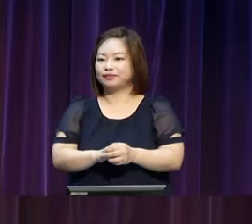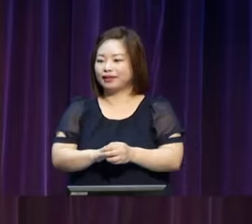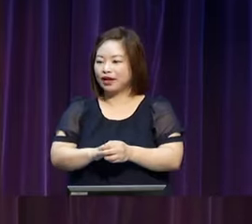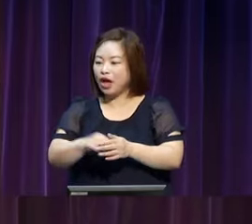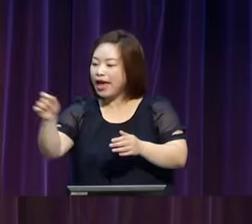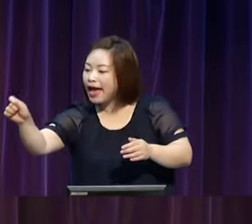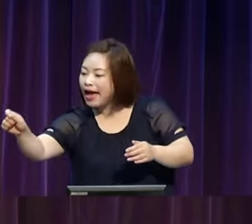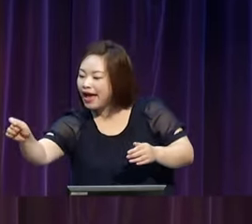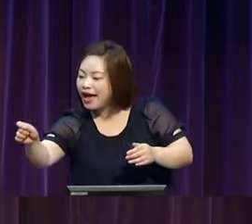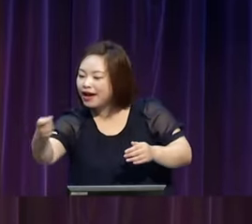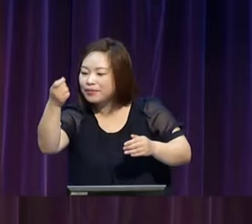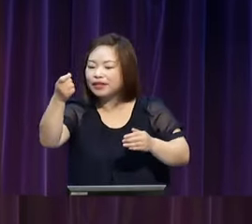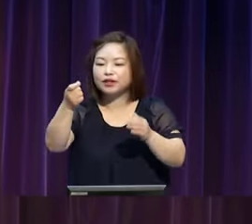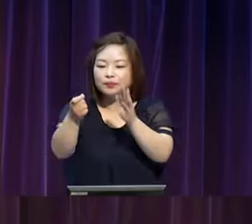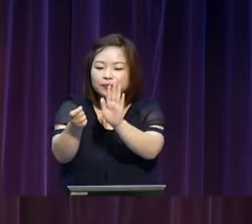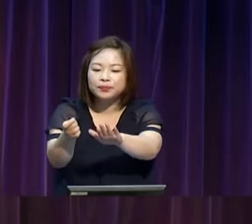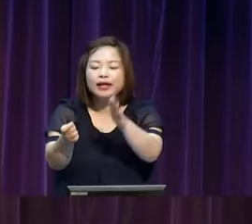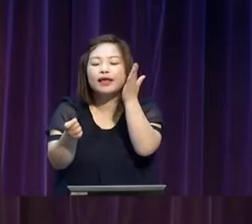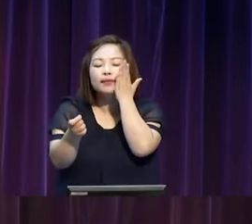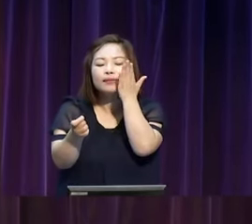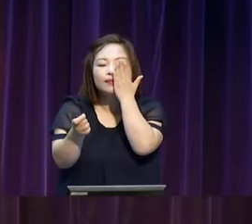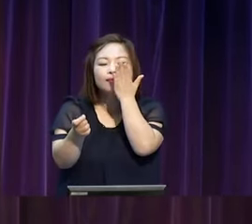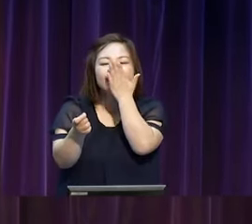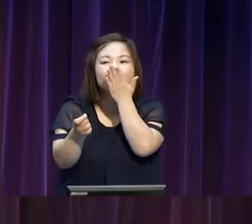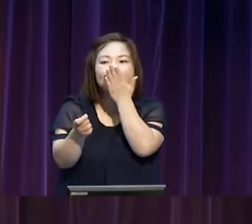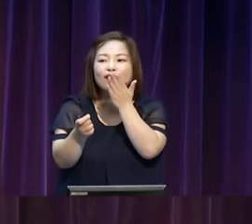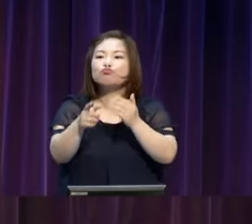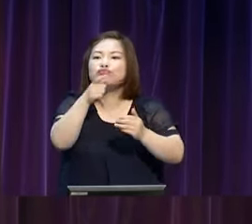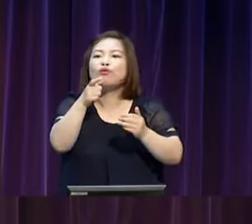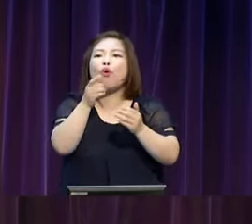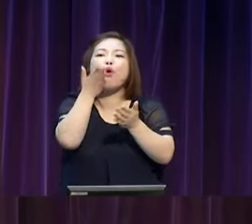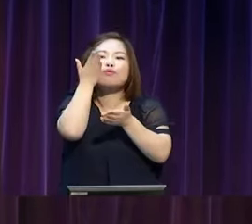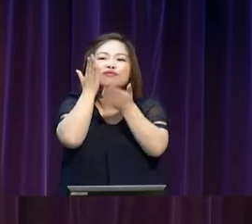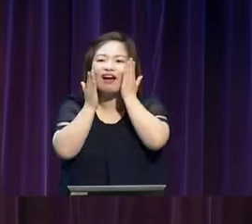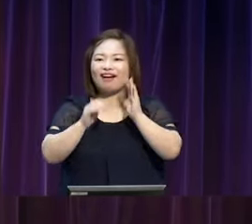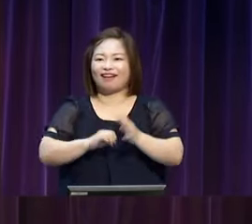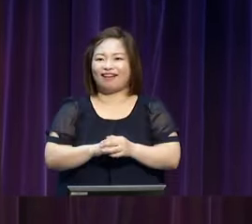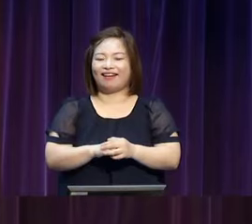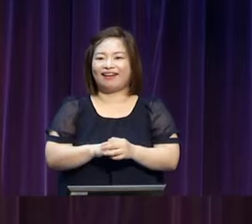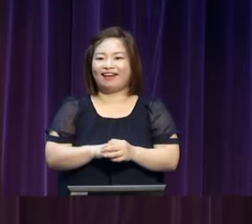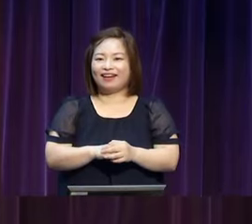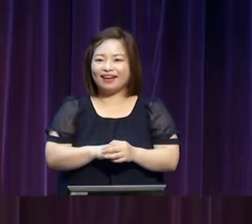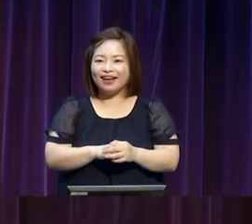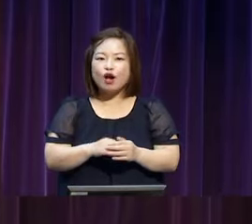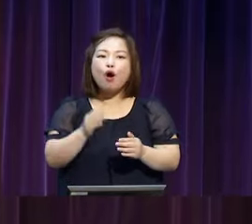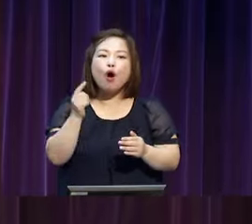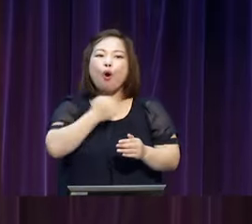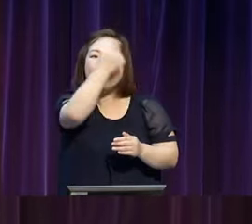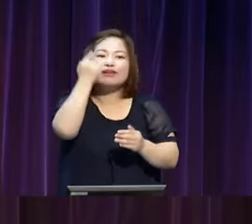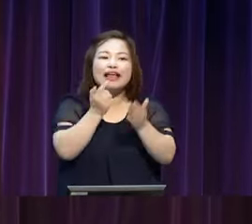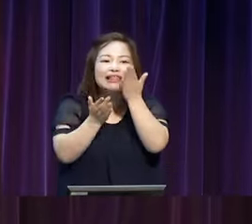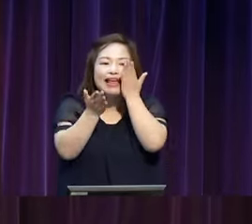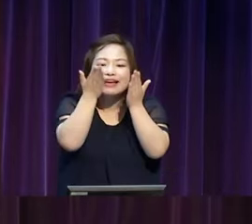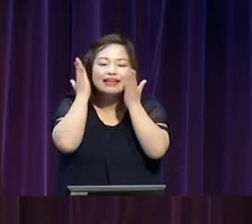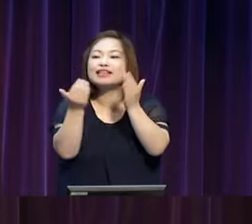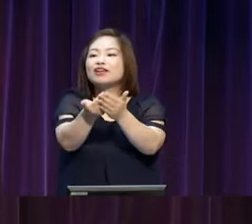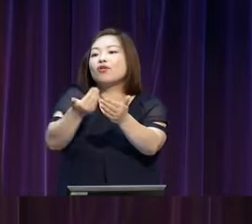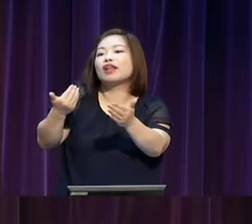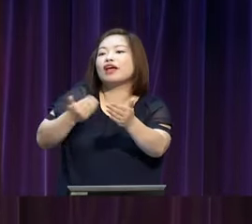살짝 떠가지고 얼굴 이렇게 닦거든요. 예. 근데 물을, 얼굴을 닦기 전에 하는 게